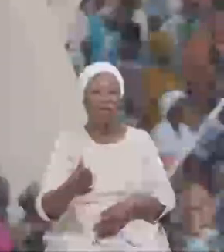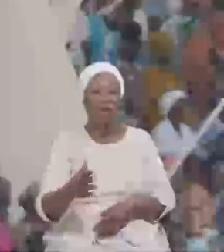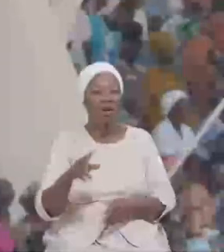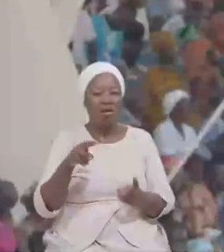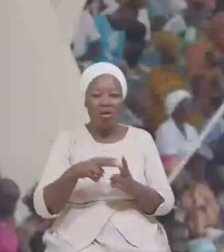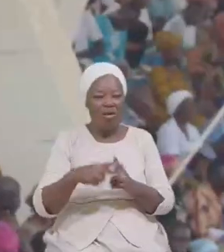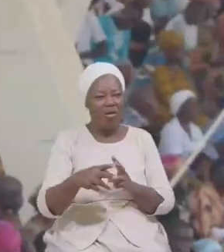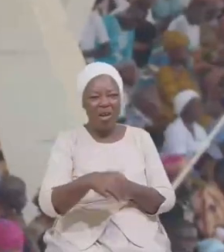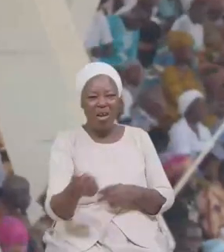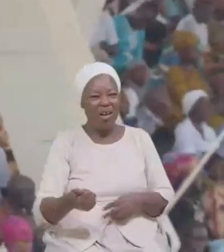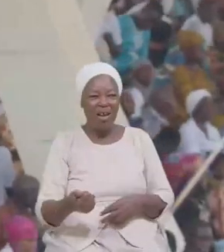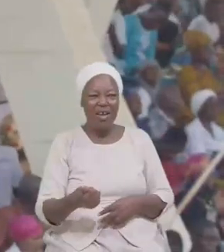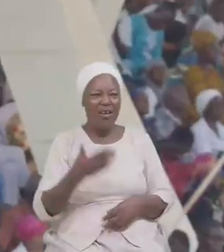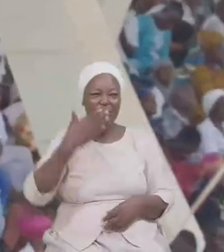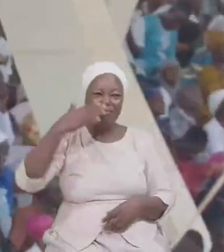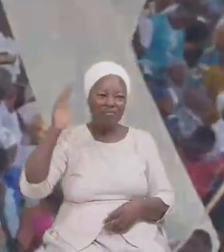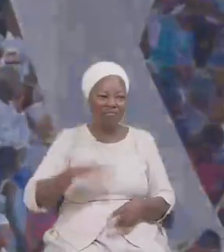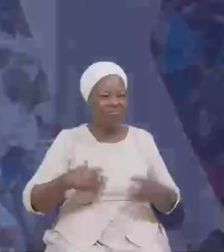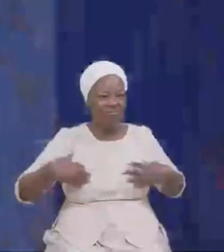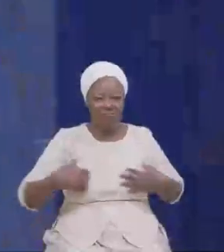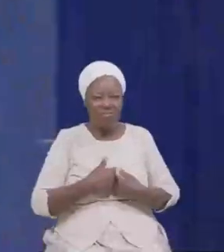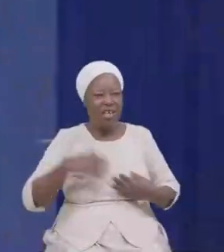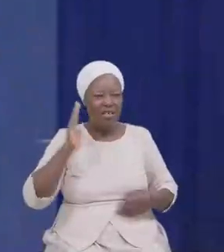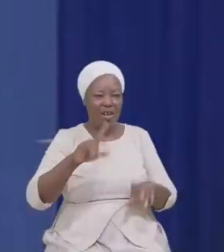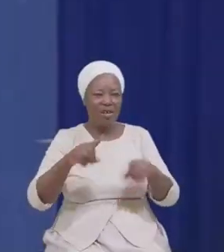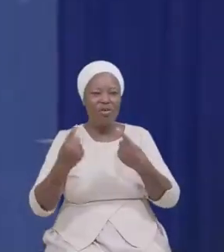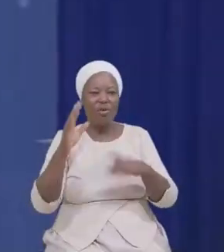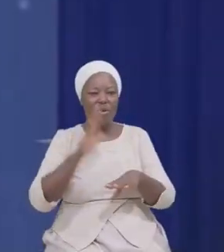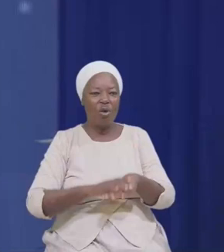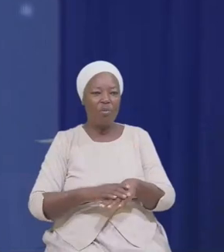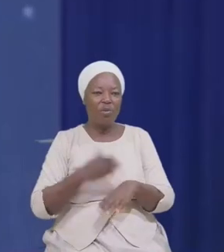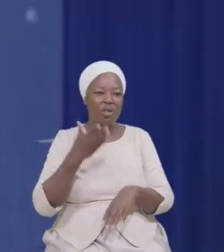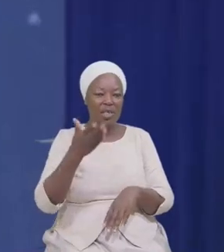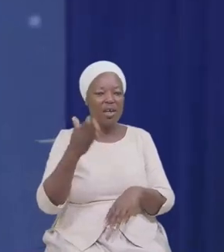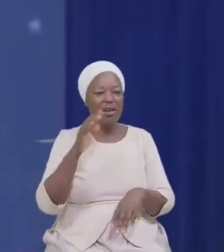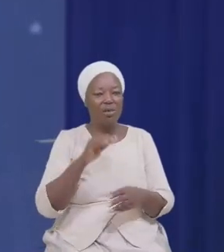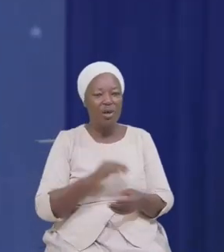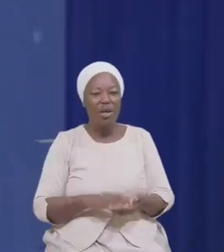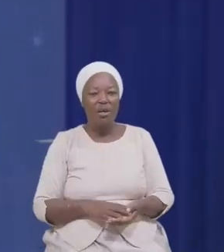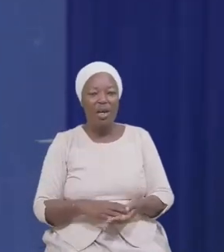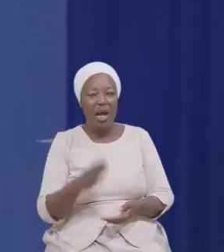sur cette route, point de lion, nulle bête féroce ne la prendra. Nul ne s'y